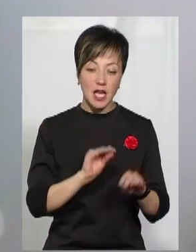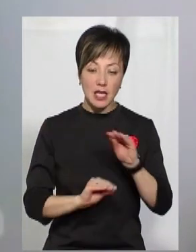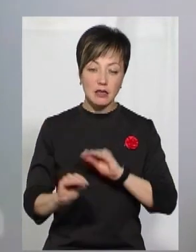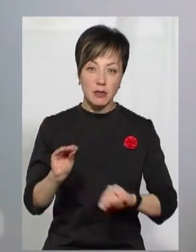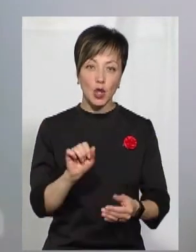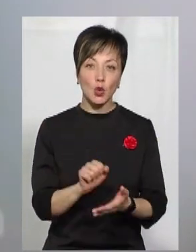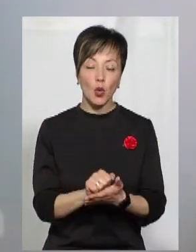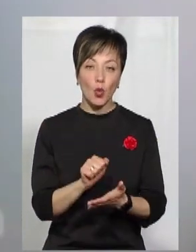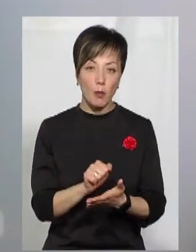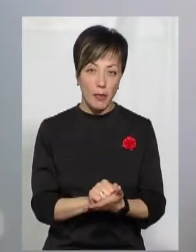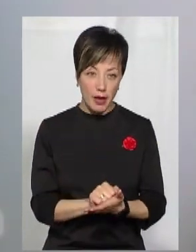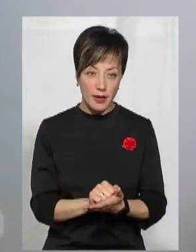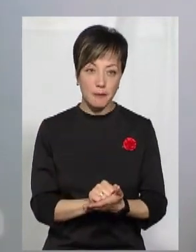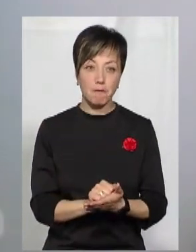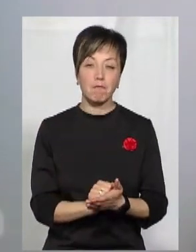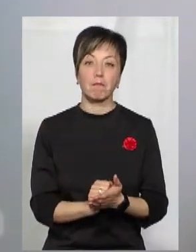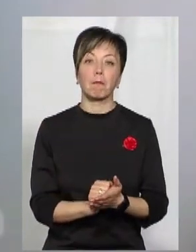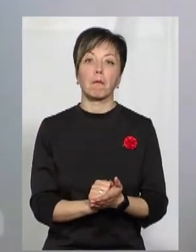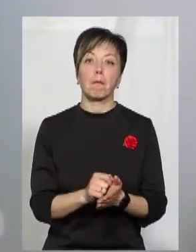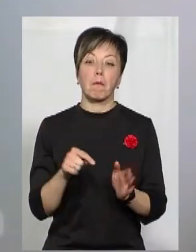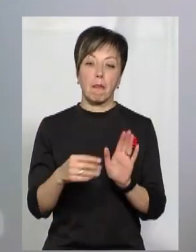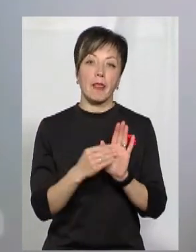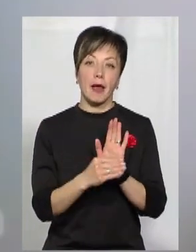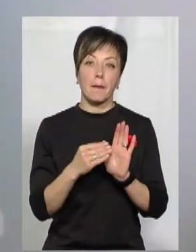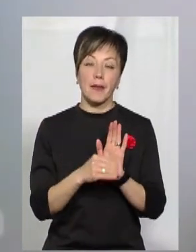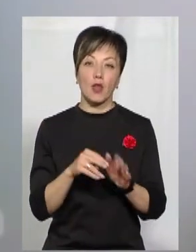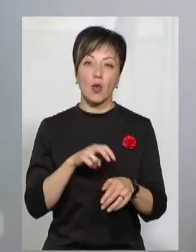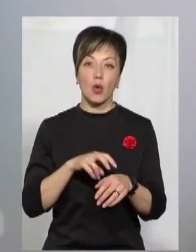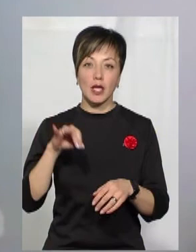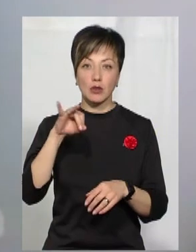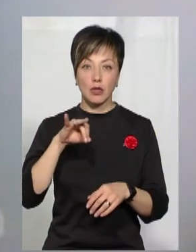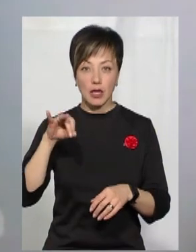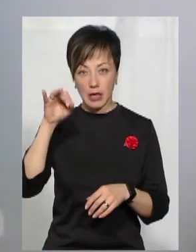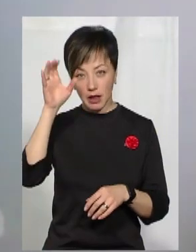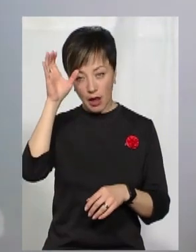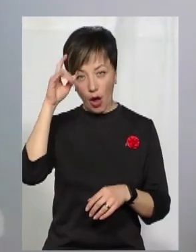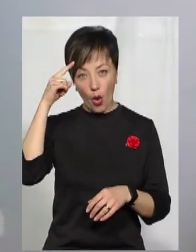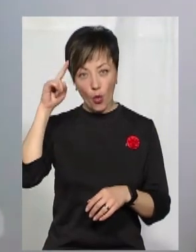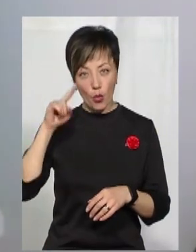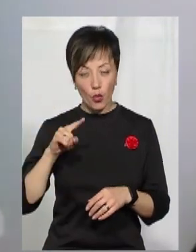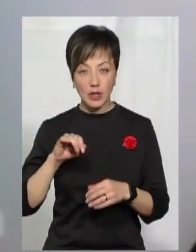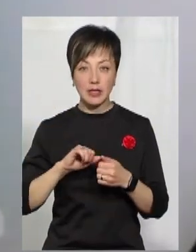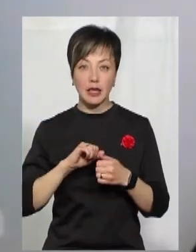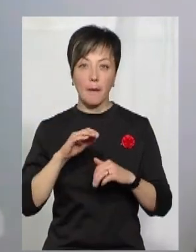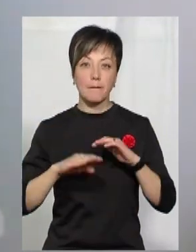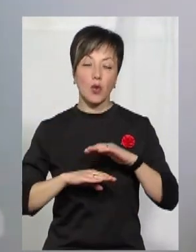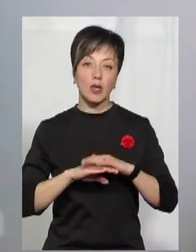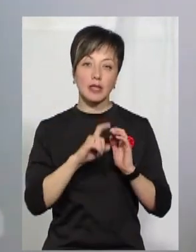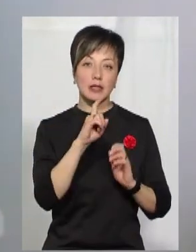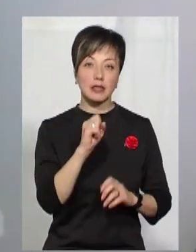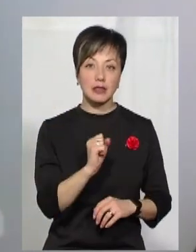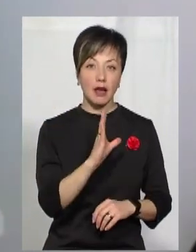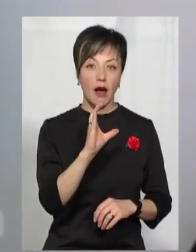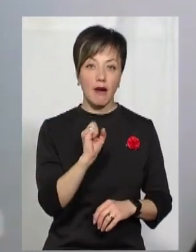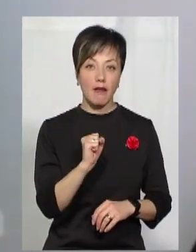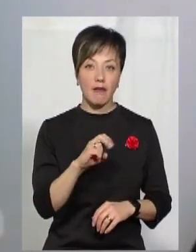цього видання залучили доктора історичних наук професора Завальнюка Олександра Миколайовича із Кам'янця-Подільського, так би